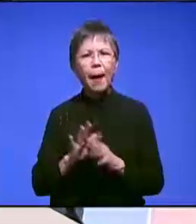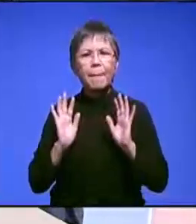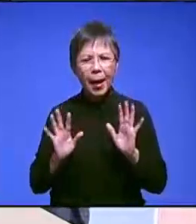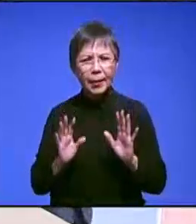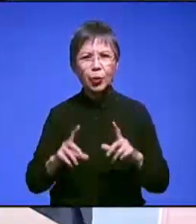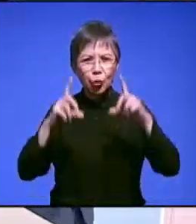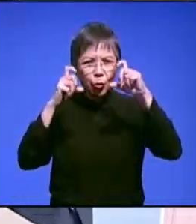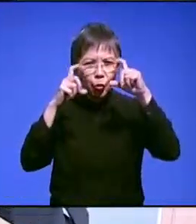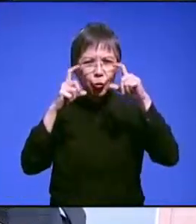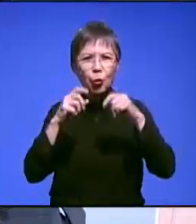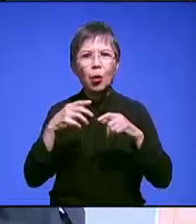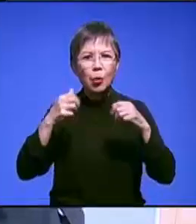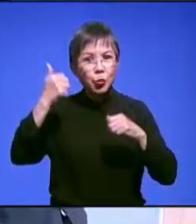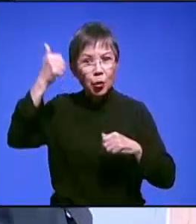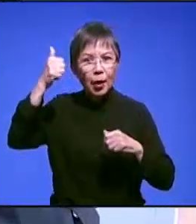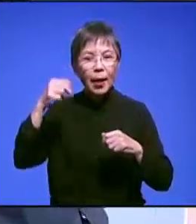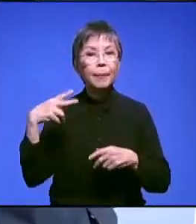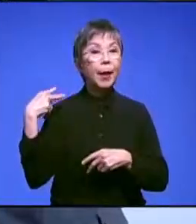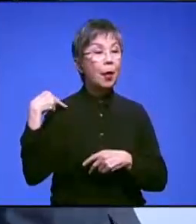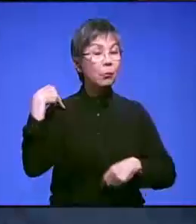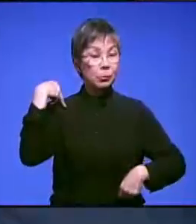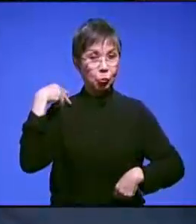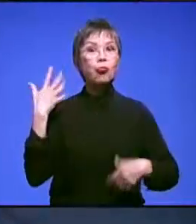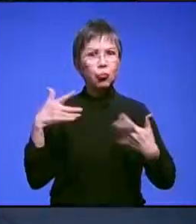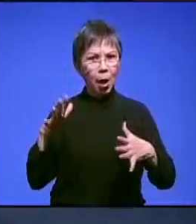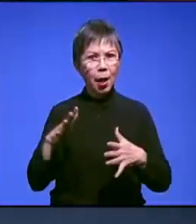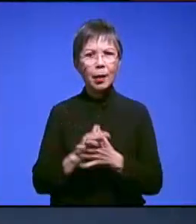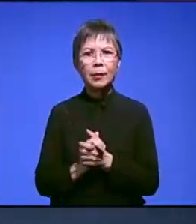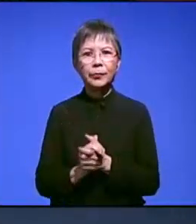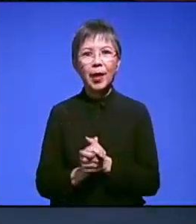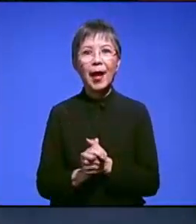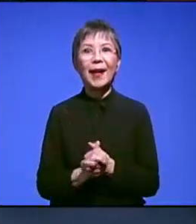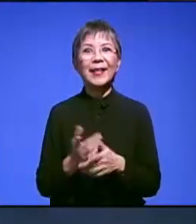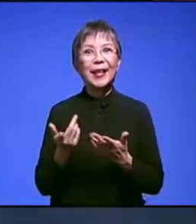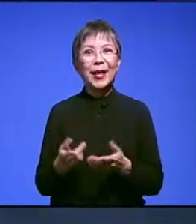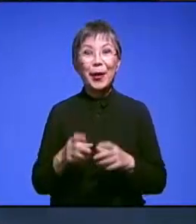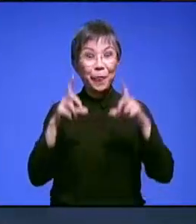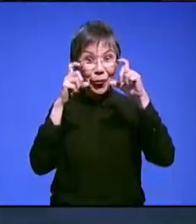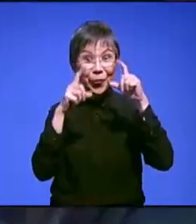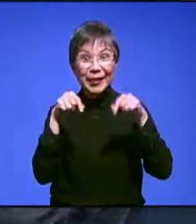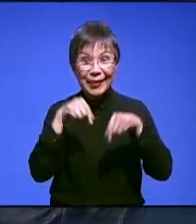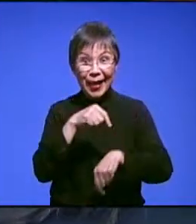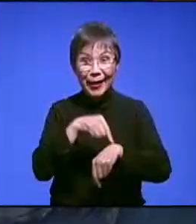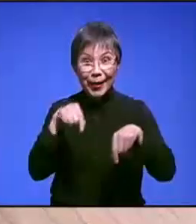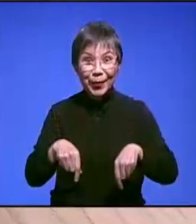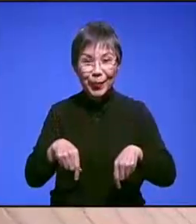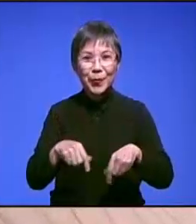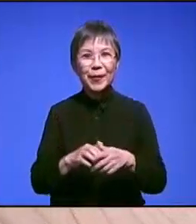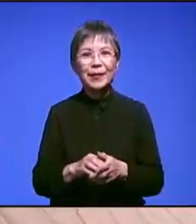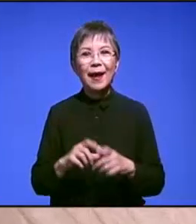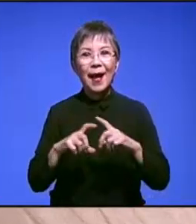dilakukan oleh para juru potret beserta peragawan dan peragawatinya. Maka tak heran, tren foto yang dicetus oleh Alessio